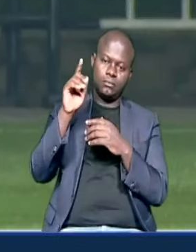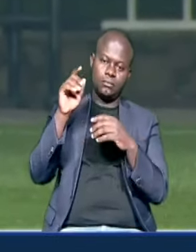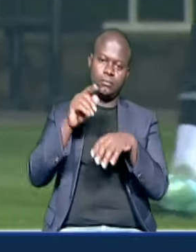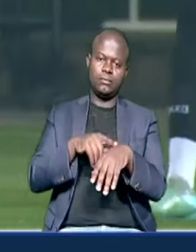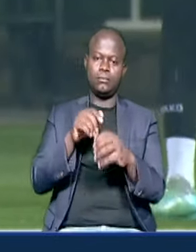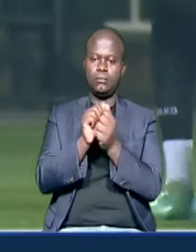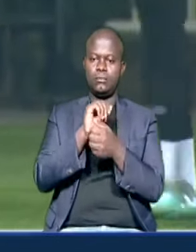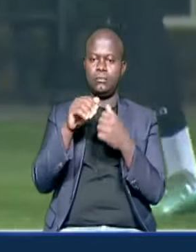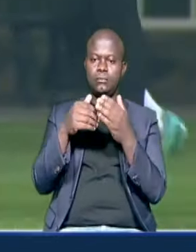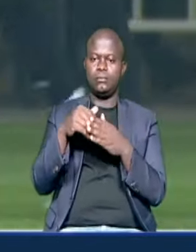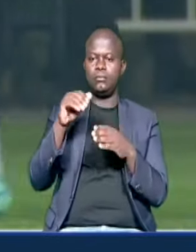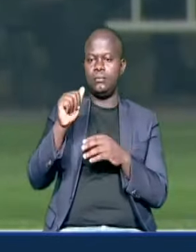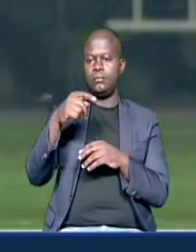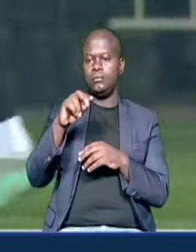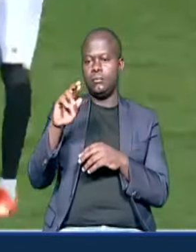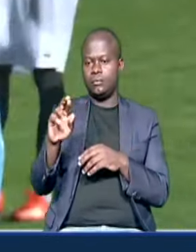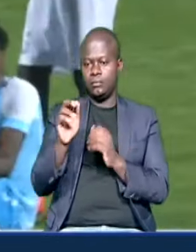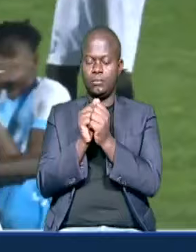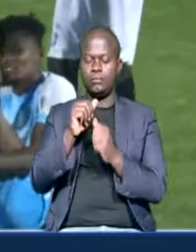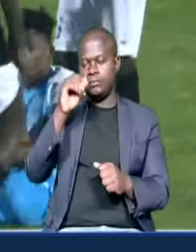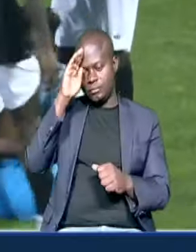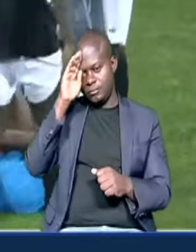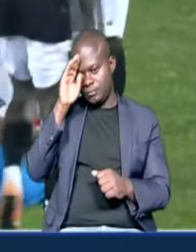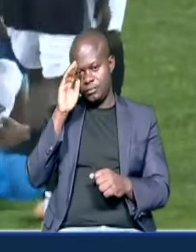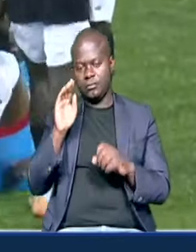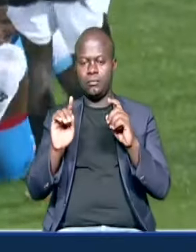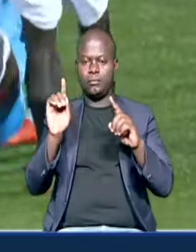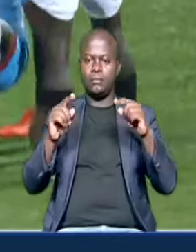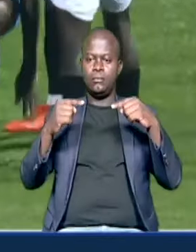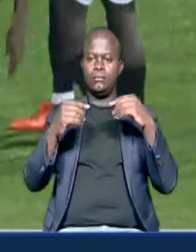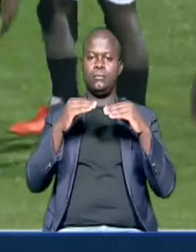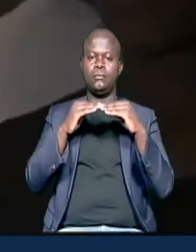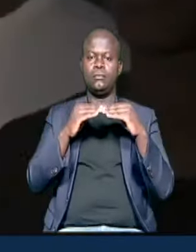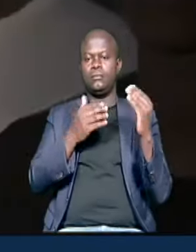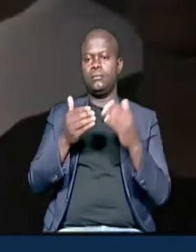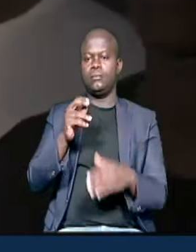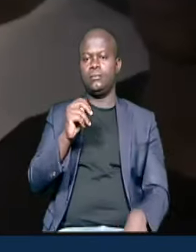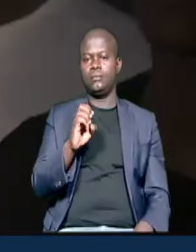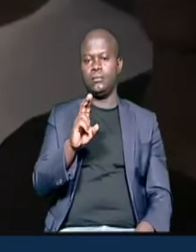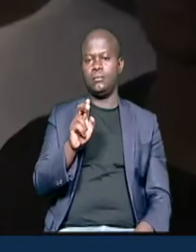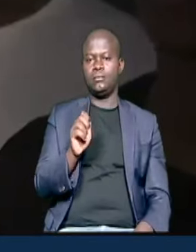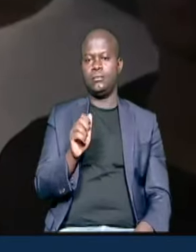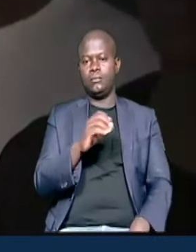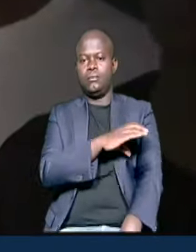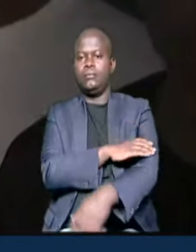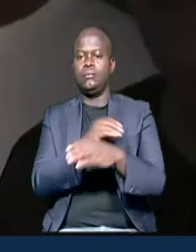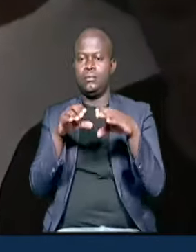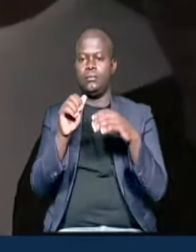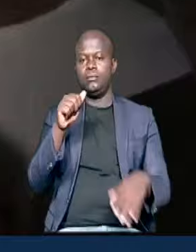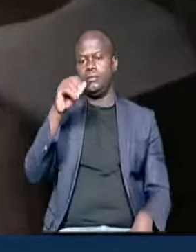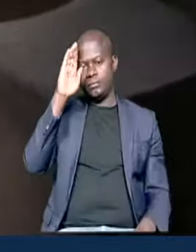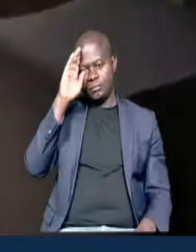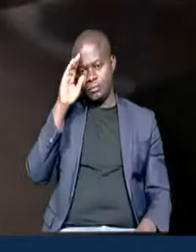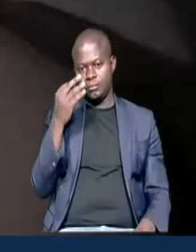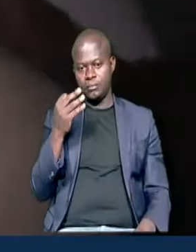ikipe ya APR na Police zinganya izindi inshuro zose uko ari izirindwi. Reka nakina Chuti Dominique Savio ni kapiteni ikipe ya Police.